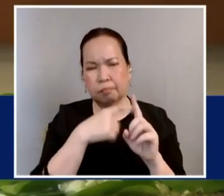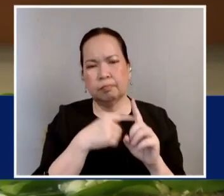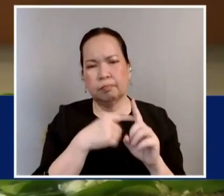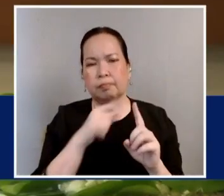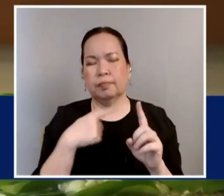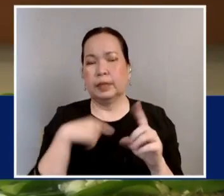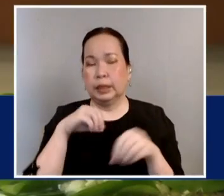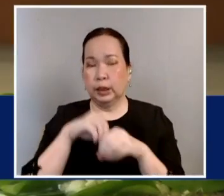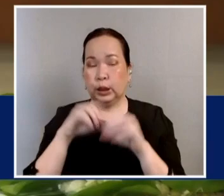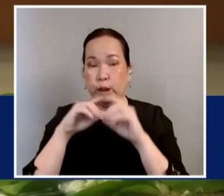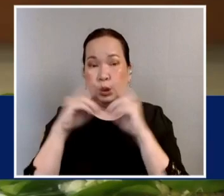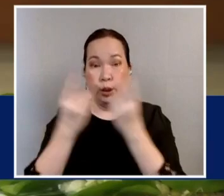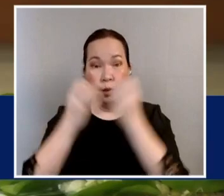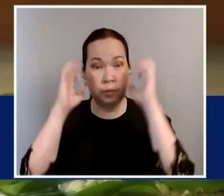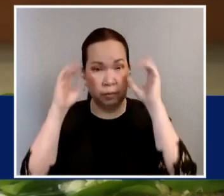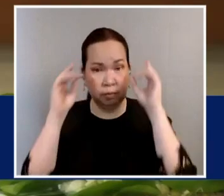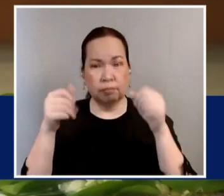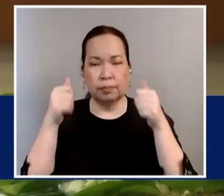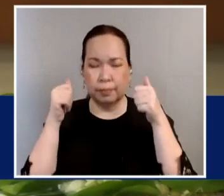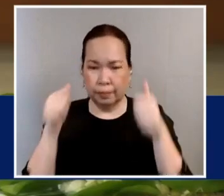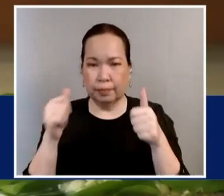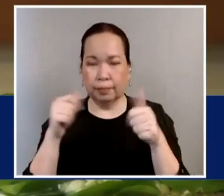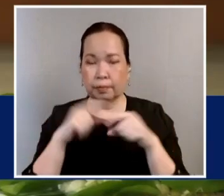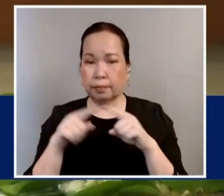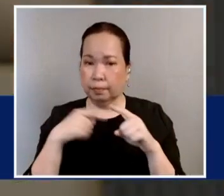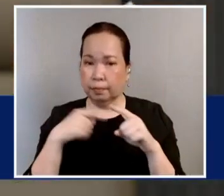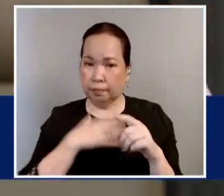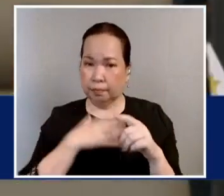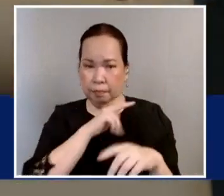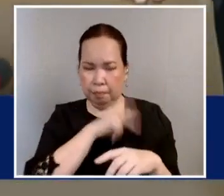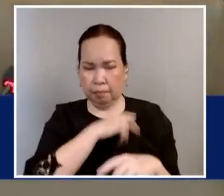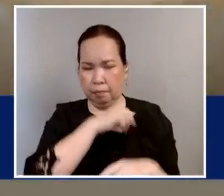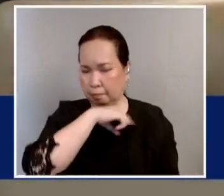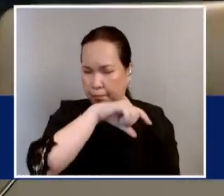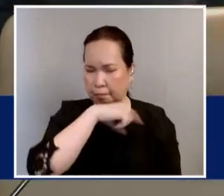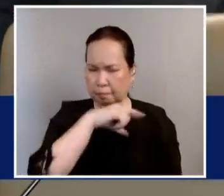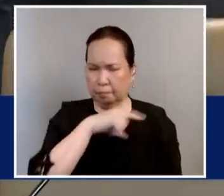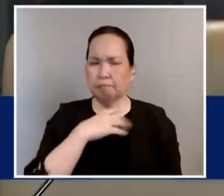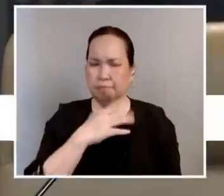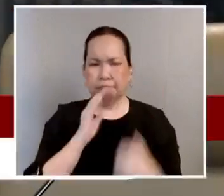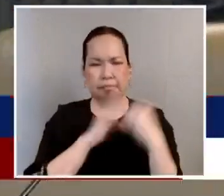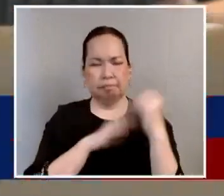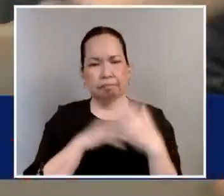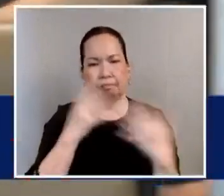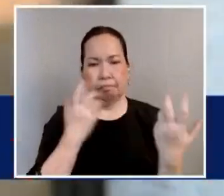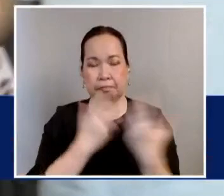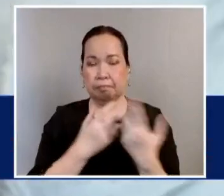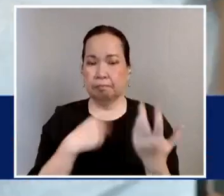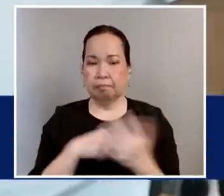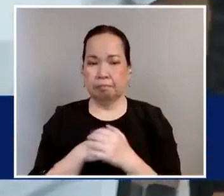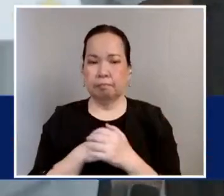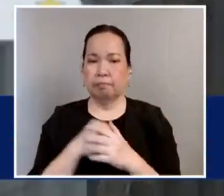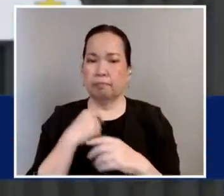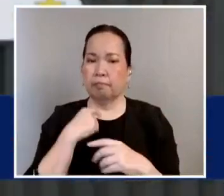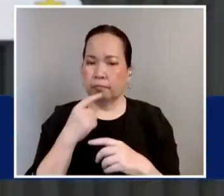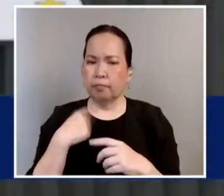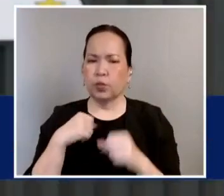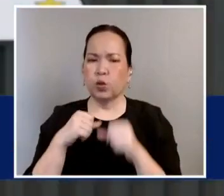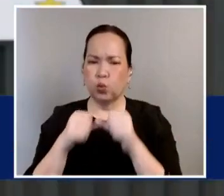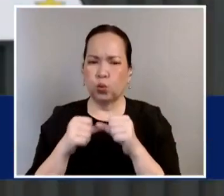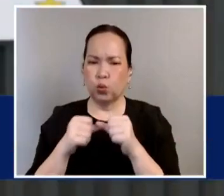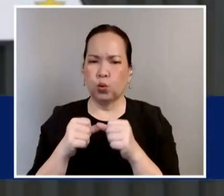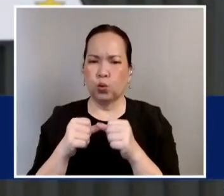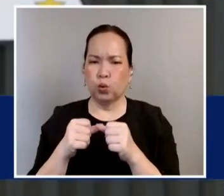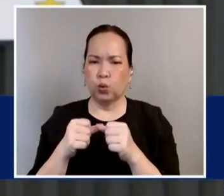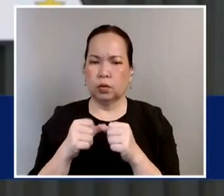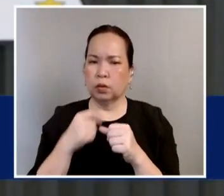Education. On a very personal level, we get along very well. Naniniwala ang vice, buo pa ang tiwala ng Pangulo sa kanya. I believe I